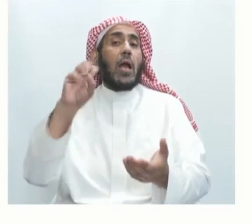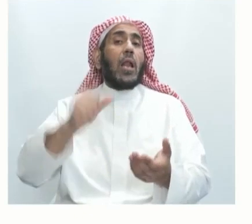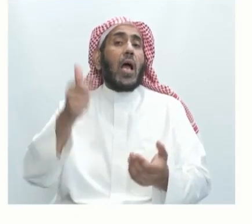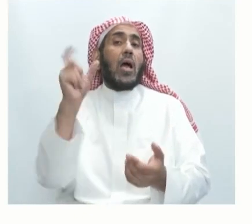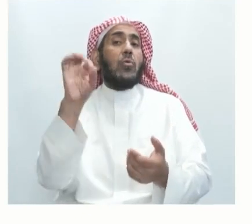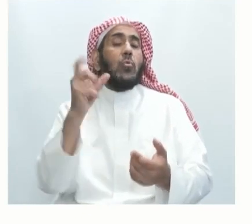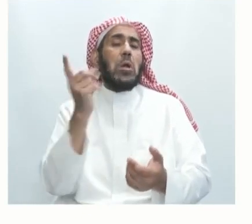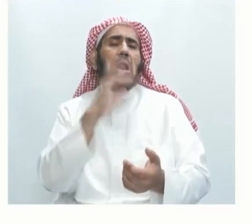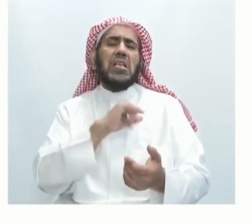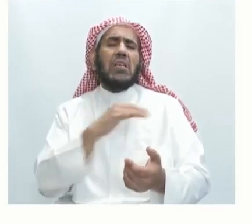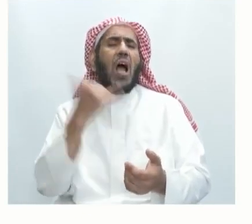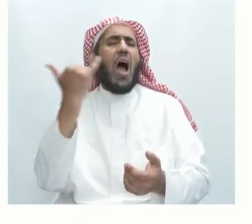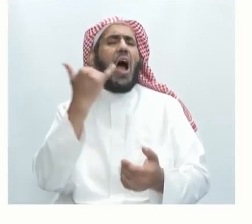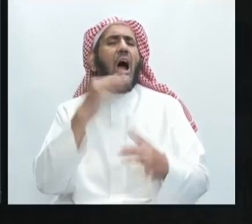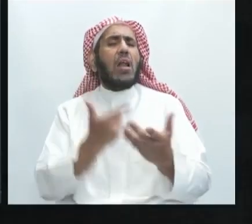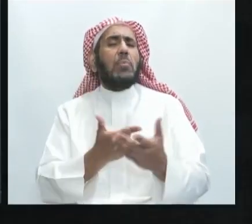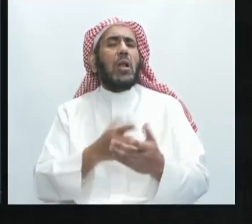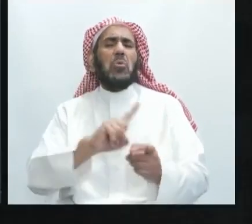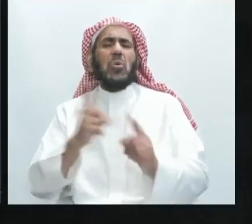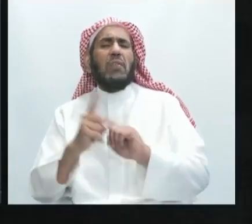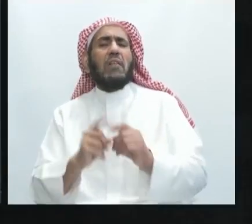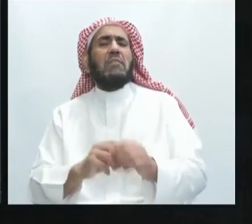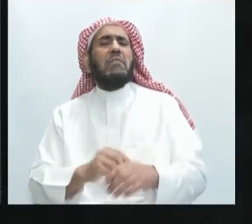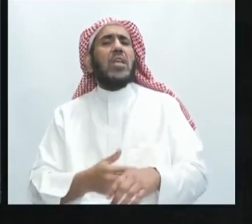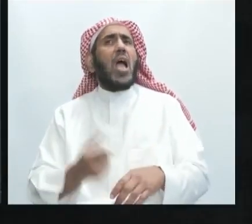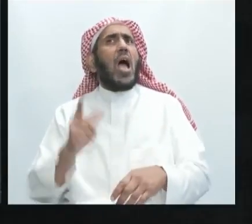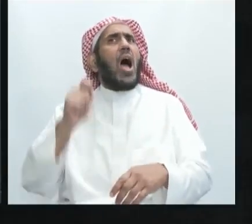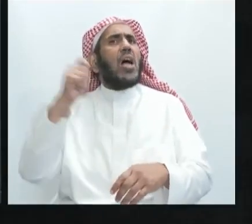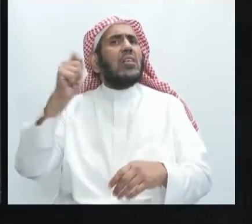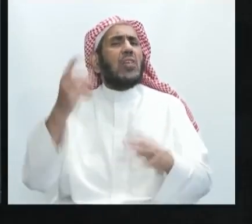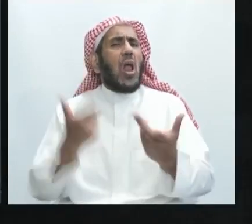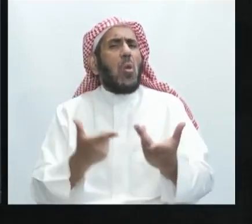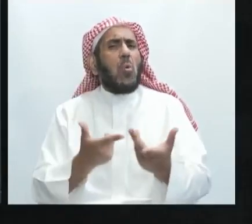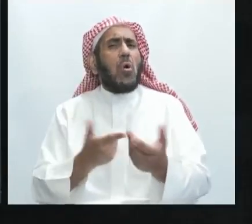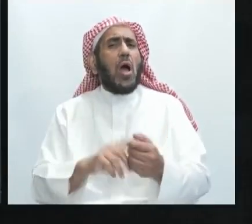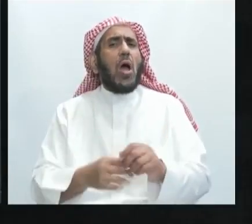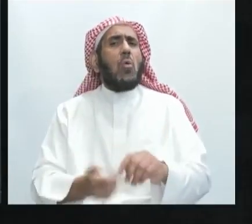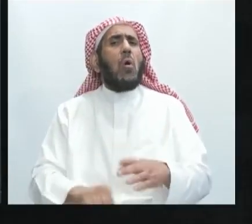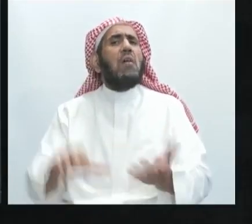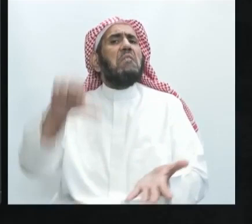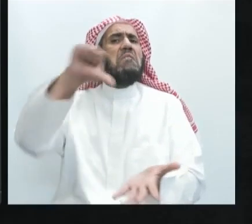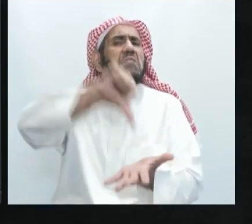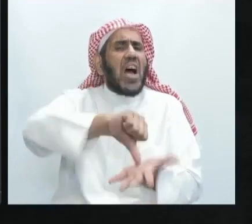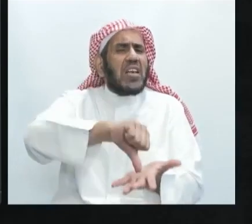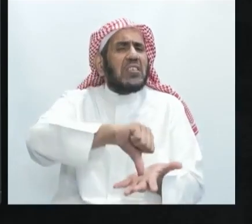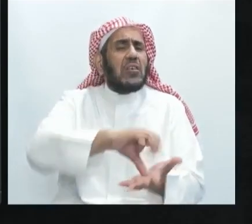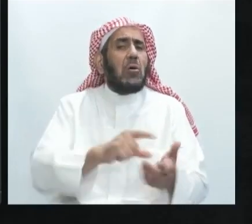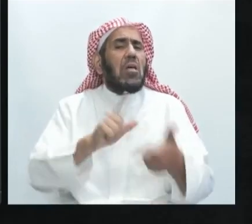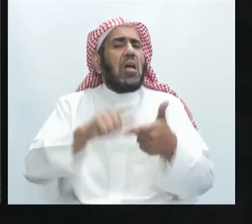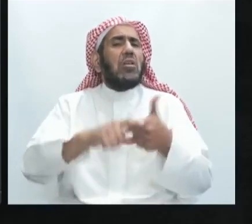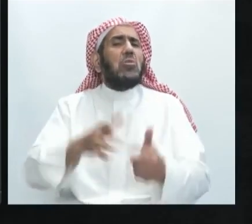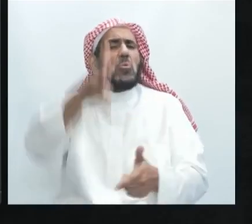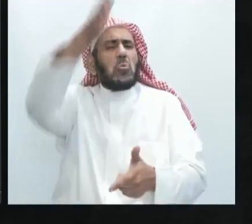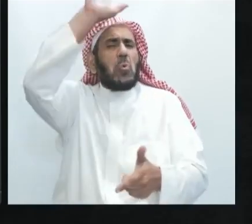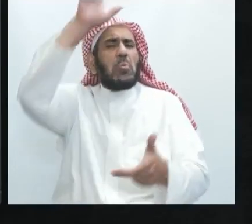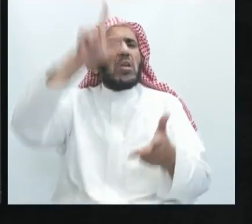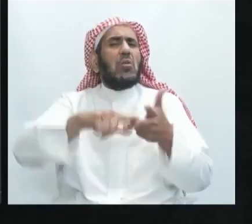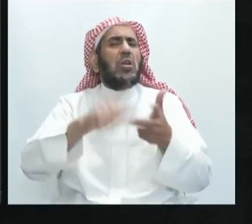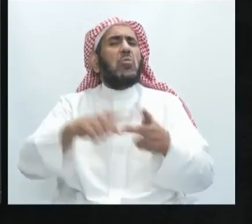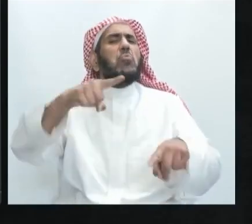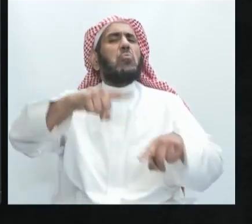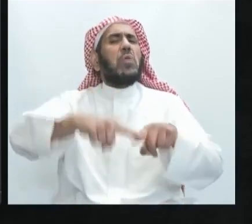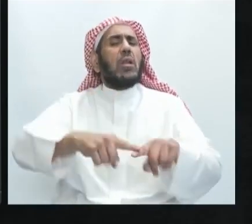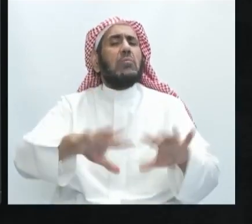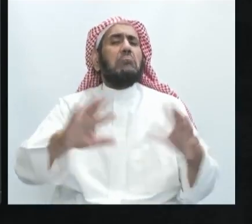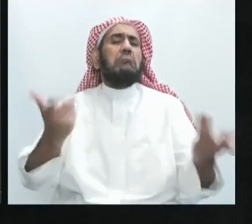مصطلحا عربيا لكن اختلف في اصله قيل انه فارسي قيل انه رومي قيل انه يوناني